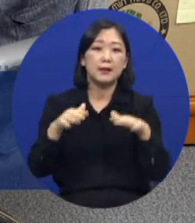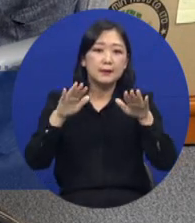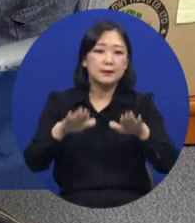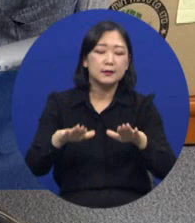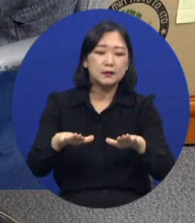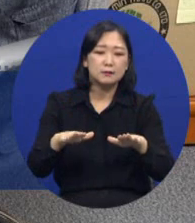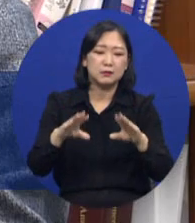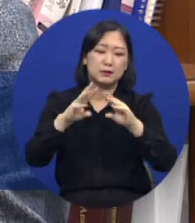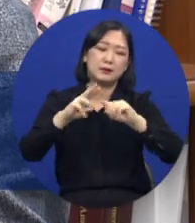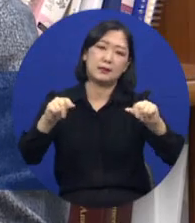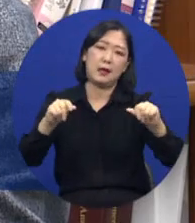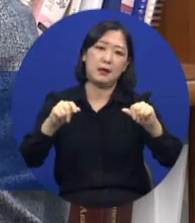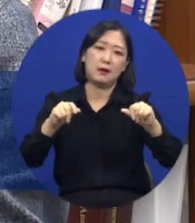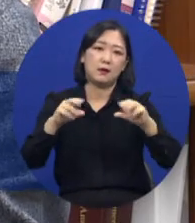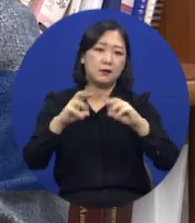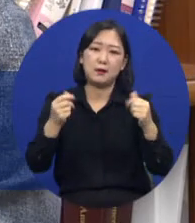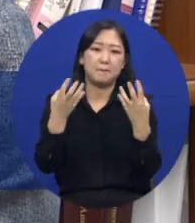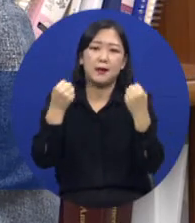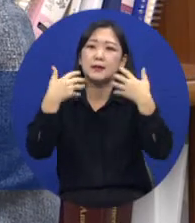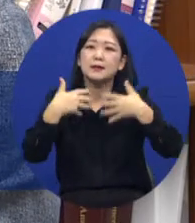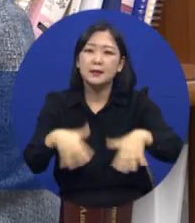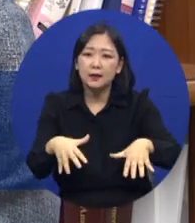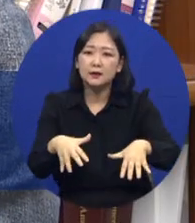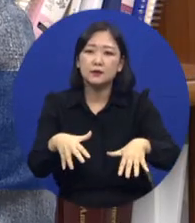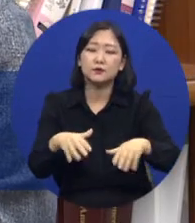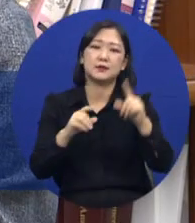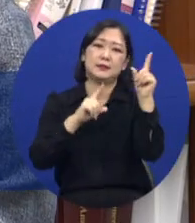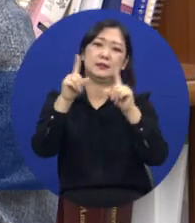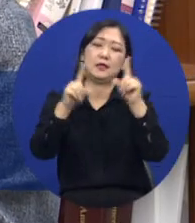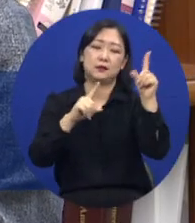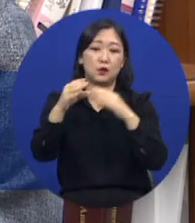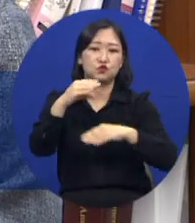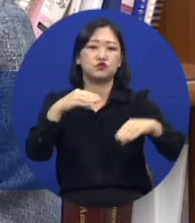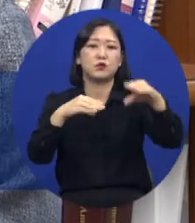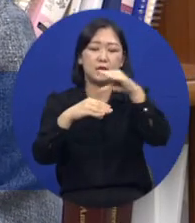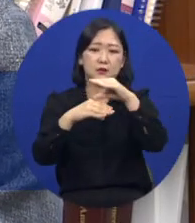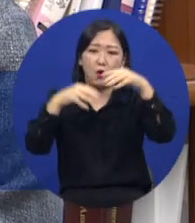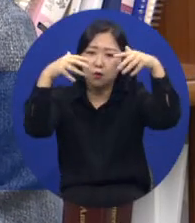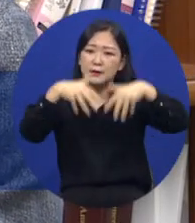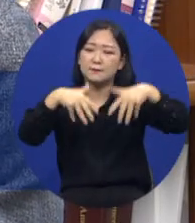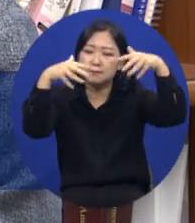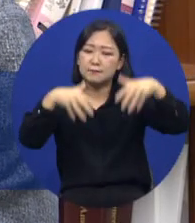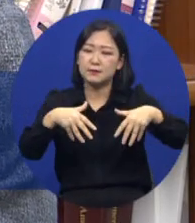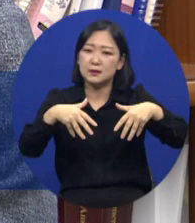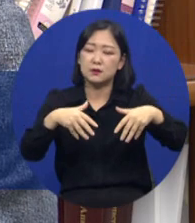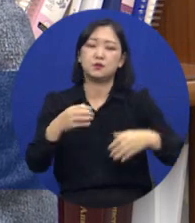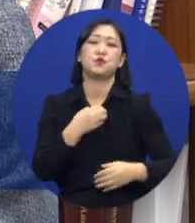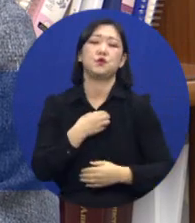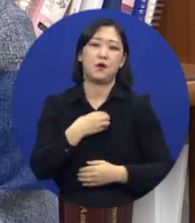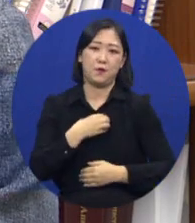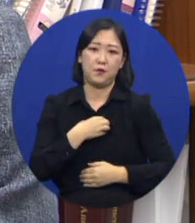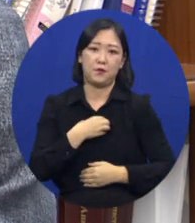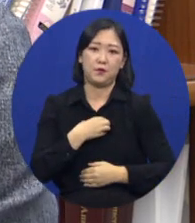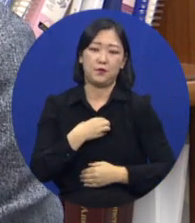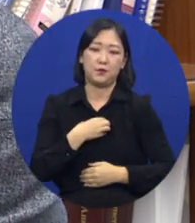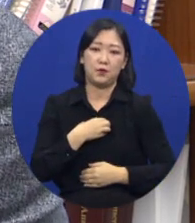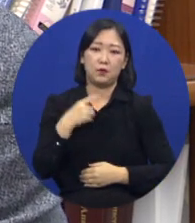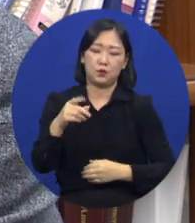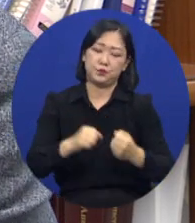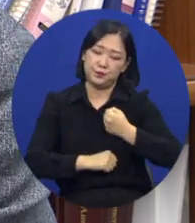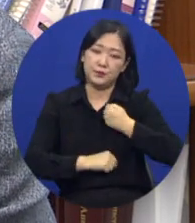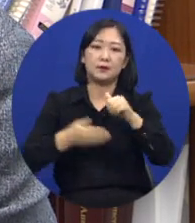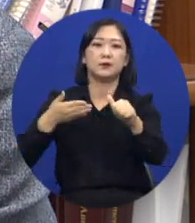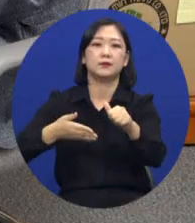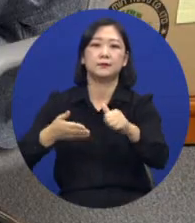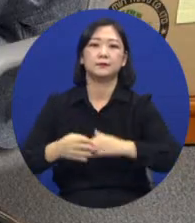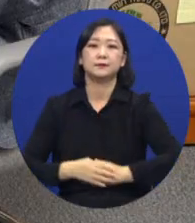지금 지반이 그 많은 비 때문에 약해져 있기 때문에 추가적인 이런 강수가 내리게 되면 상당히 또 위험할 수가 있기 때문에 그런 점을 조심해야 될 것